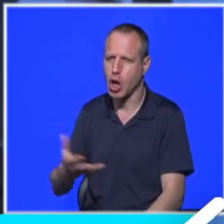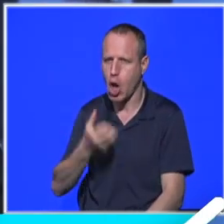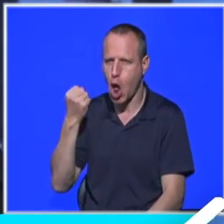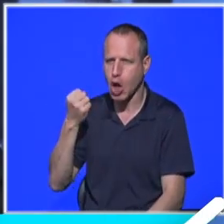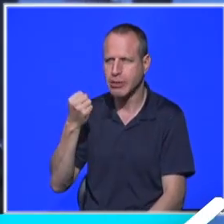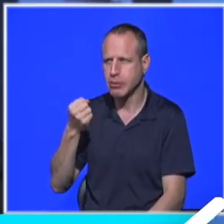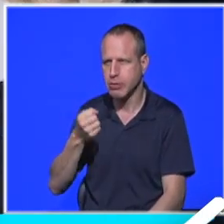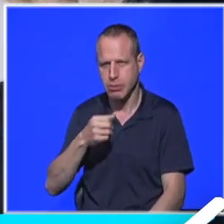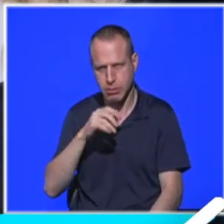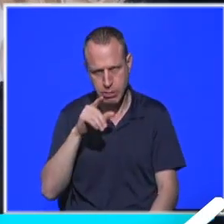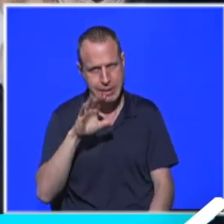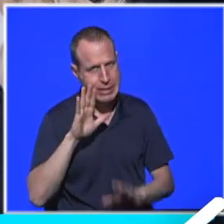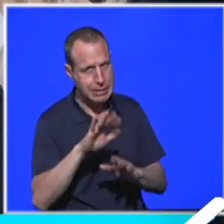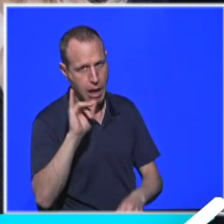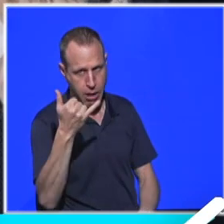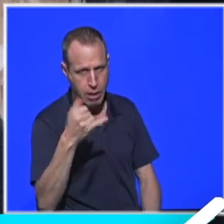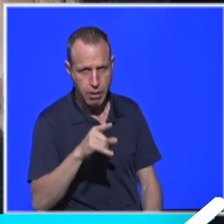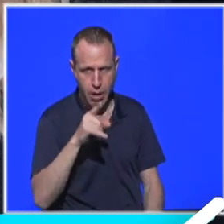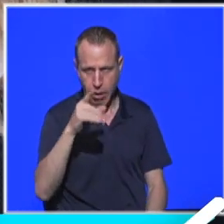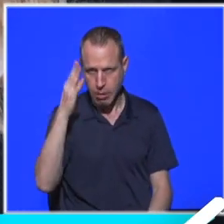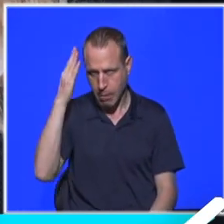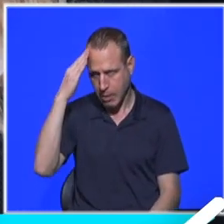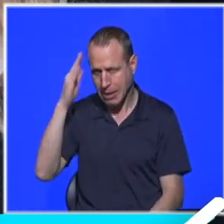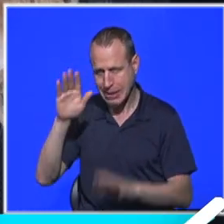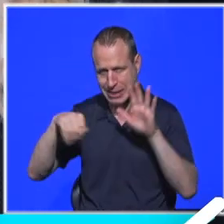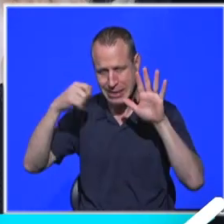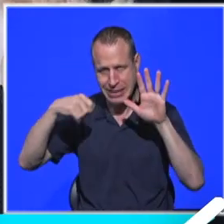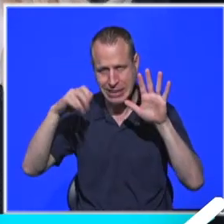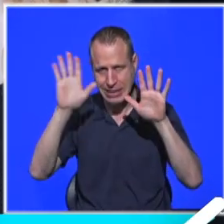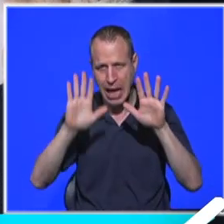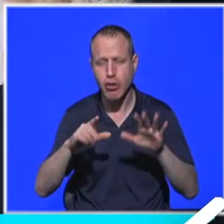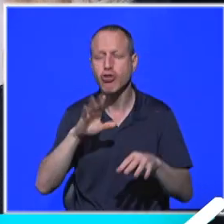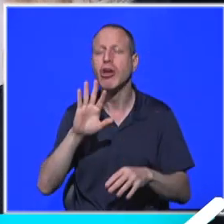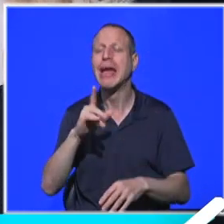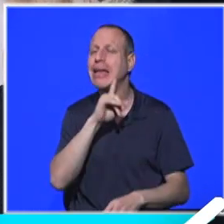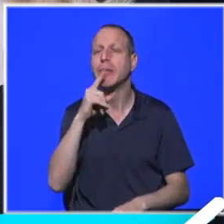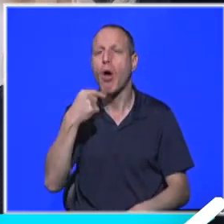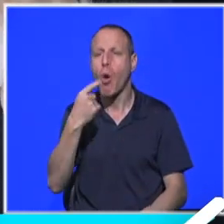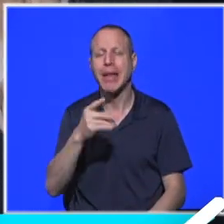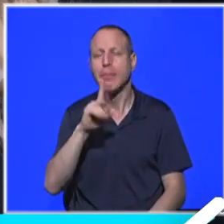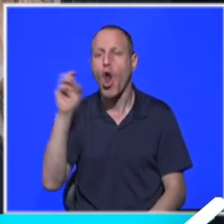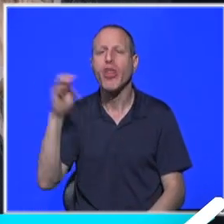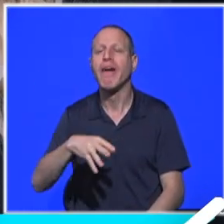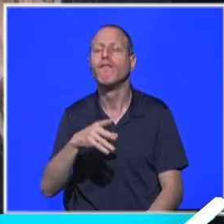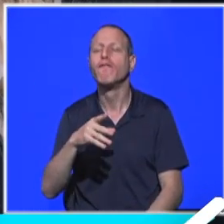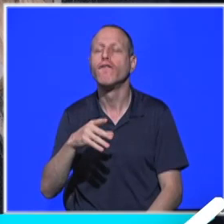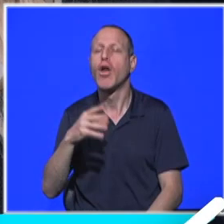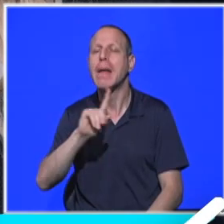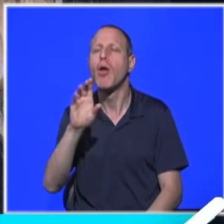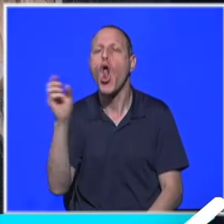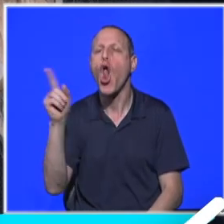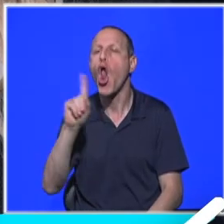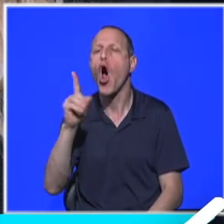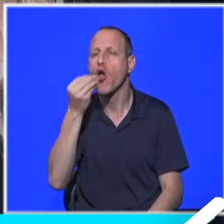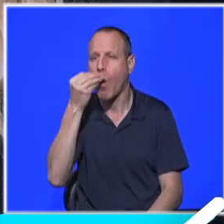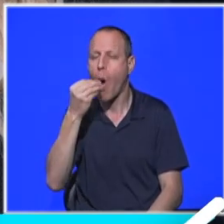אדם. שנאה כן, דווקא כן. אתה מכיר את זה שהאימא אומרת, אם לא תוכל יבוא שוטר? אז עכשיו מחנה אחד אומר, אם לא תצביע,